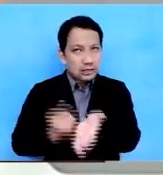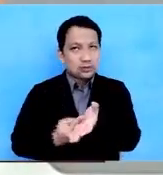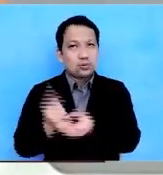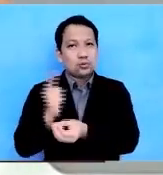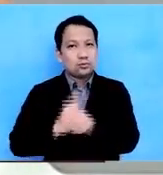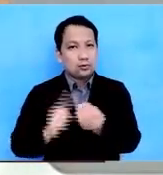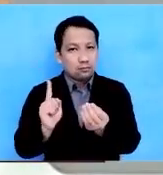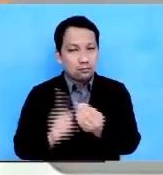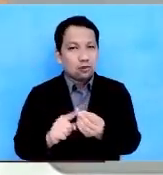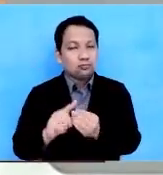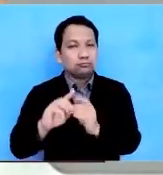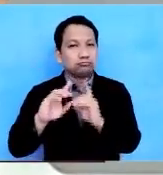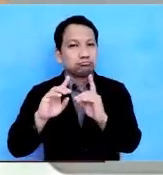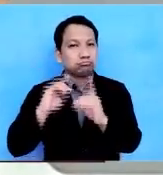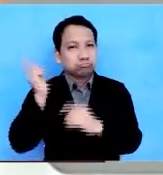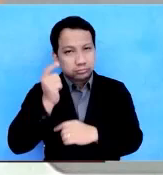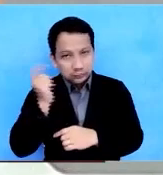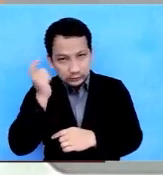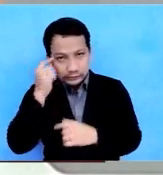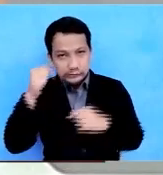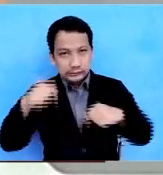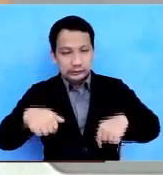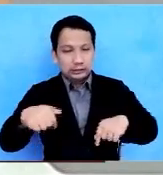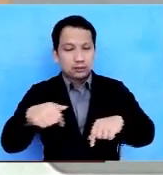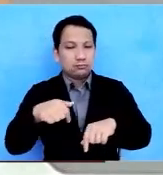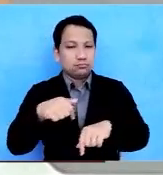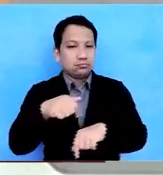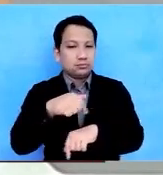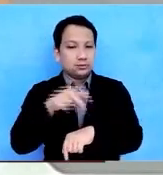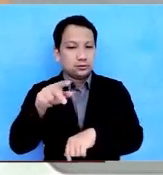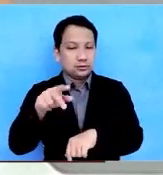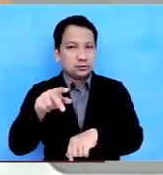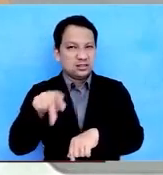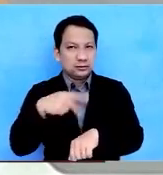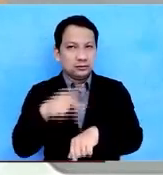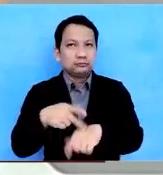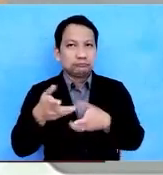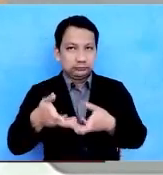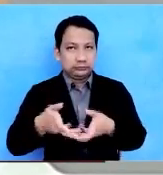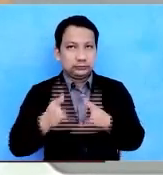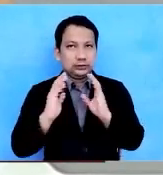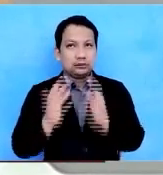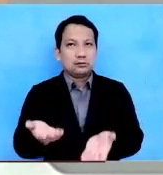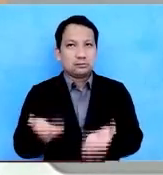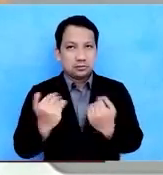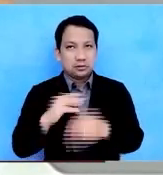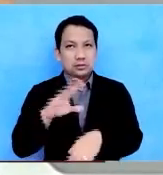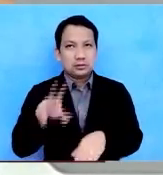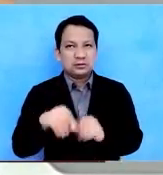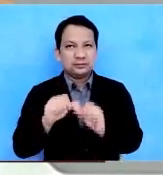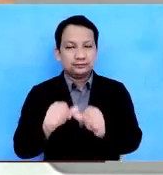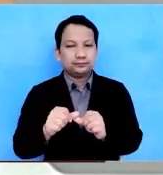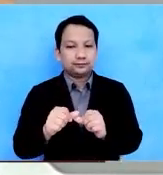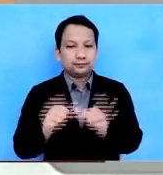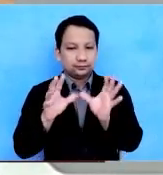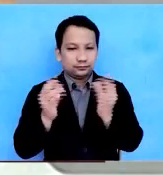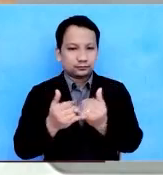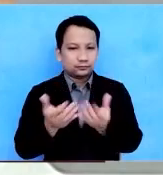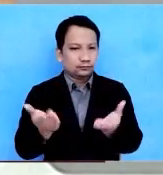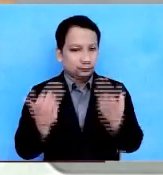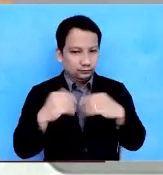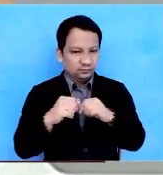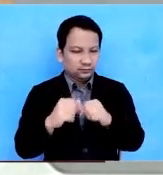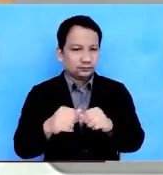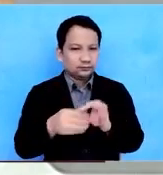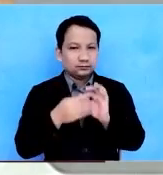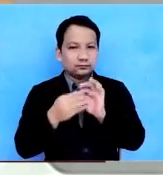with the government of this country at sila ay pumayag naman at nahikayat yung manufacturer na pumayag na that we are